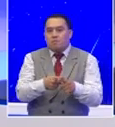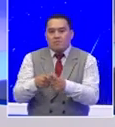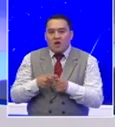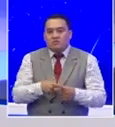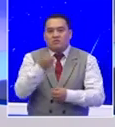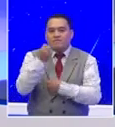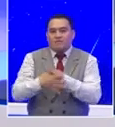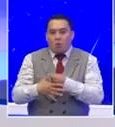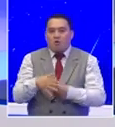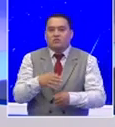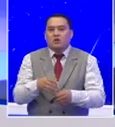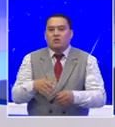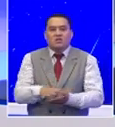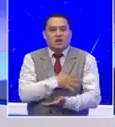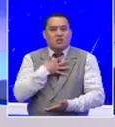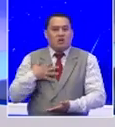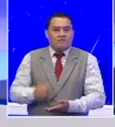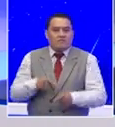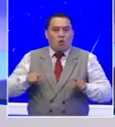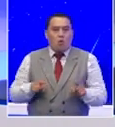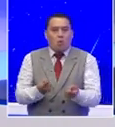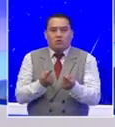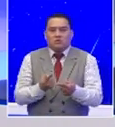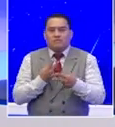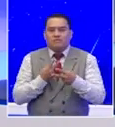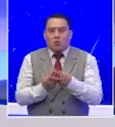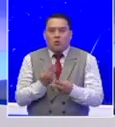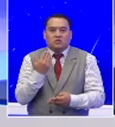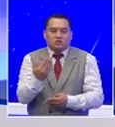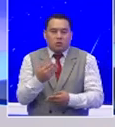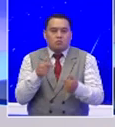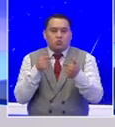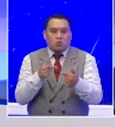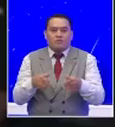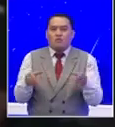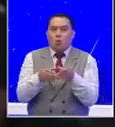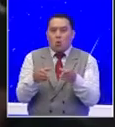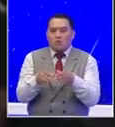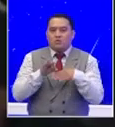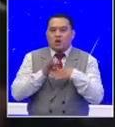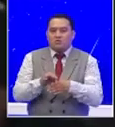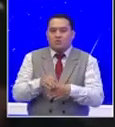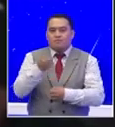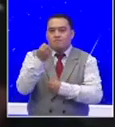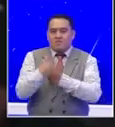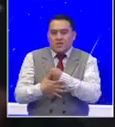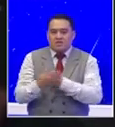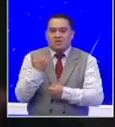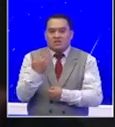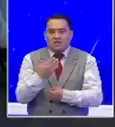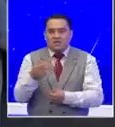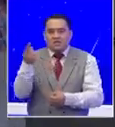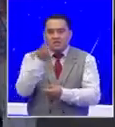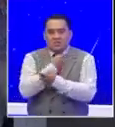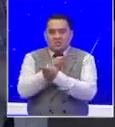собрались сотни людей, недовольных арестами лидеров оппозиции. Аналогичные протесты прошли непосредственно в Минске